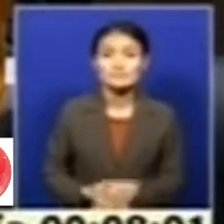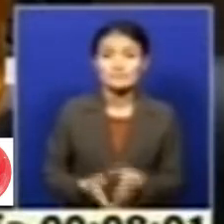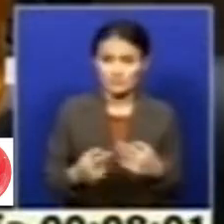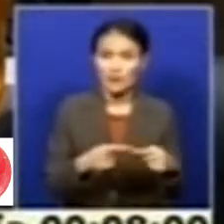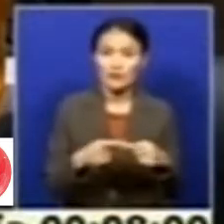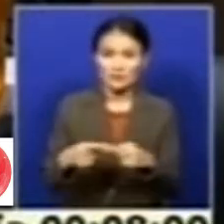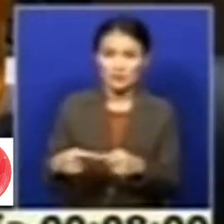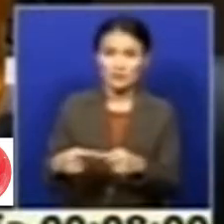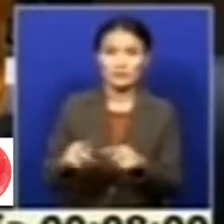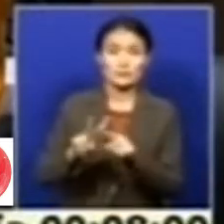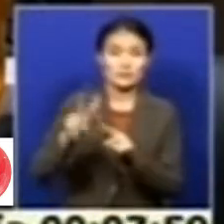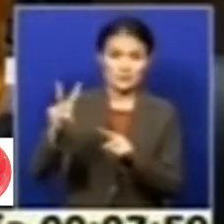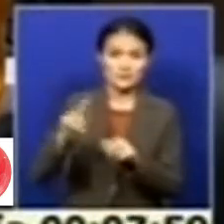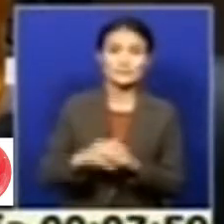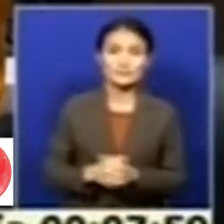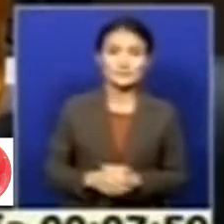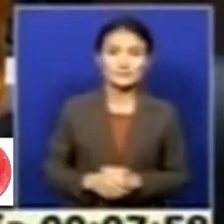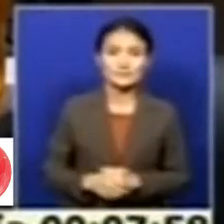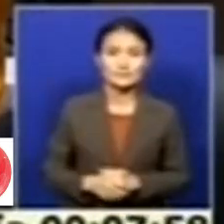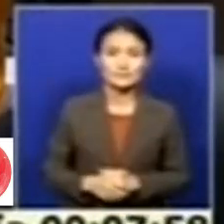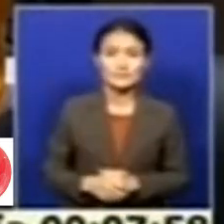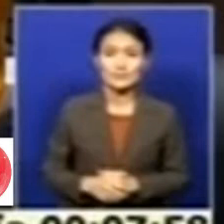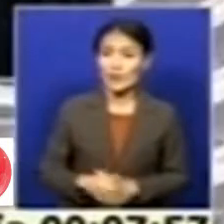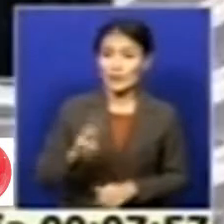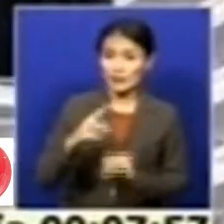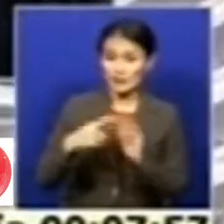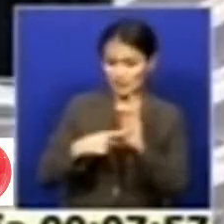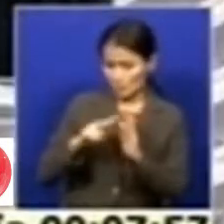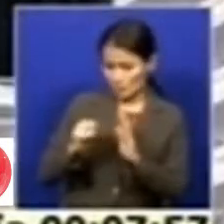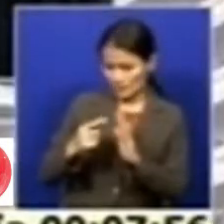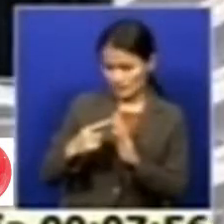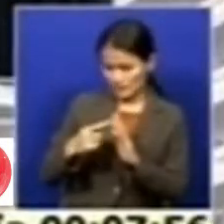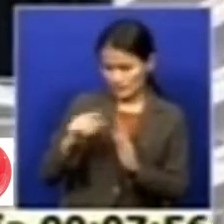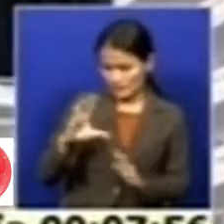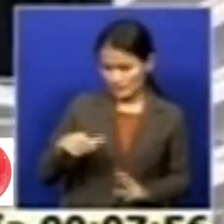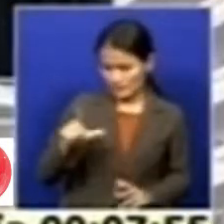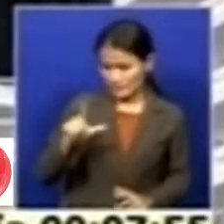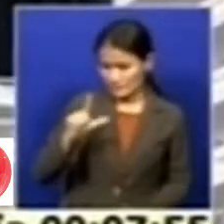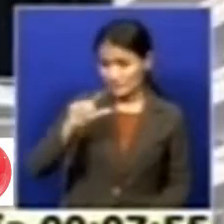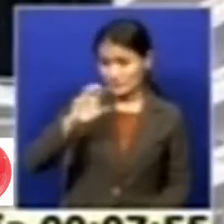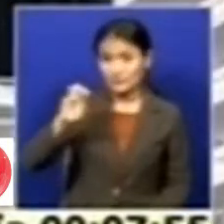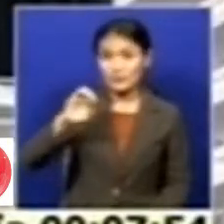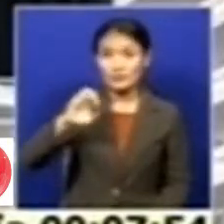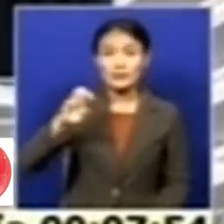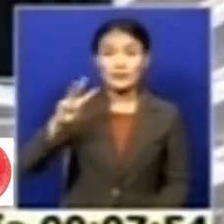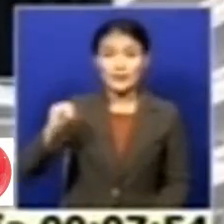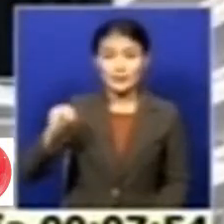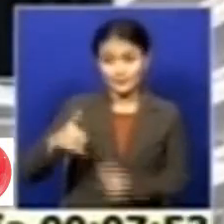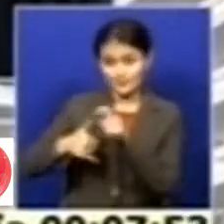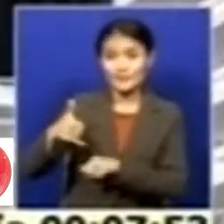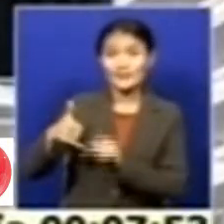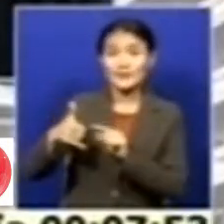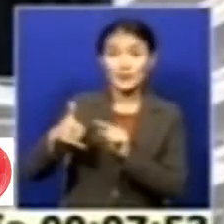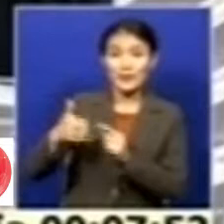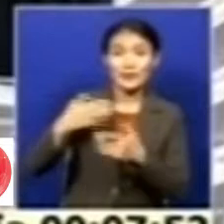องตัวคุณวันเฉลิมนะครับอย่างที่ผมกล่าวไปแล้วว่าเขาเป็นผู้ลี้ภัย